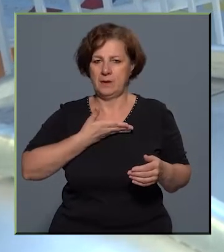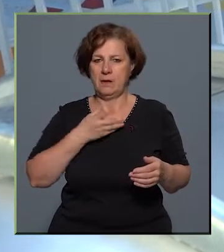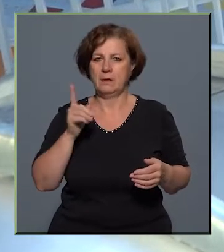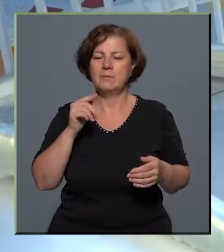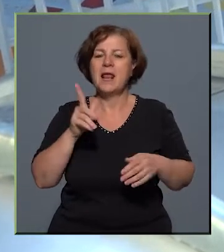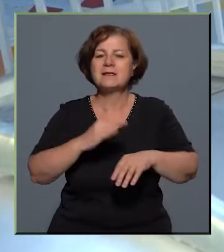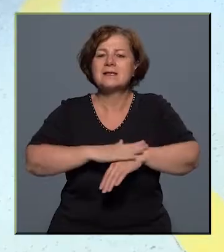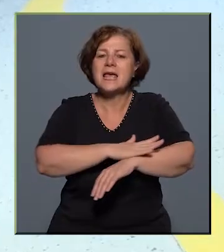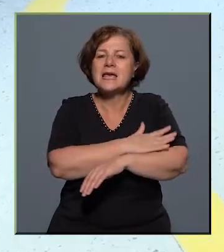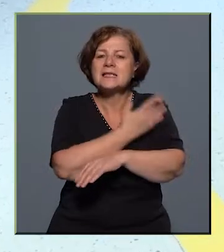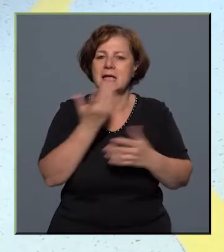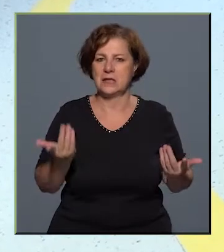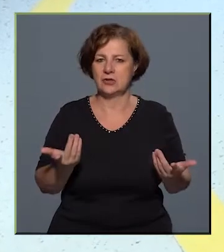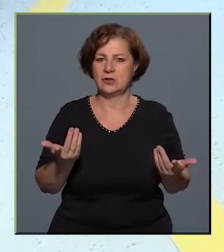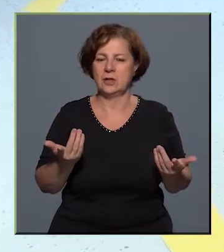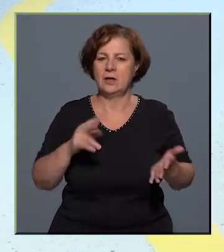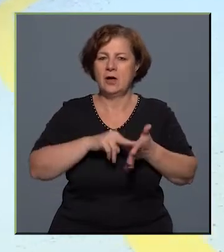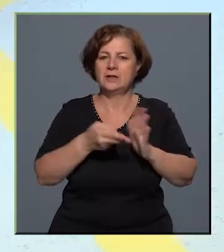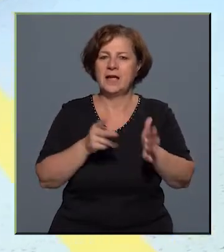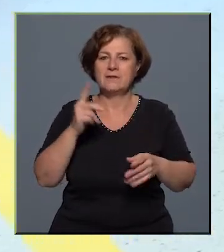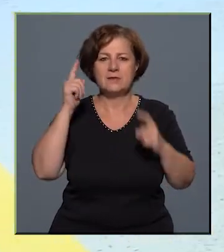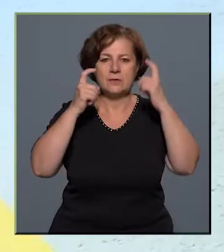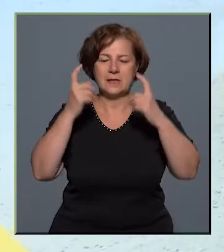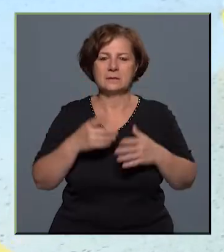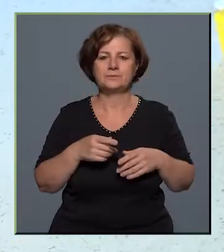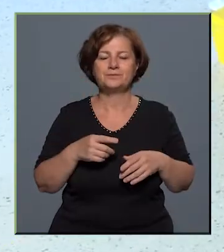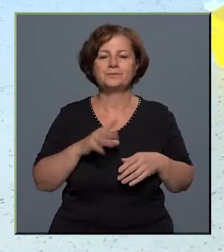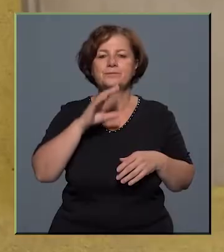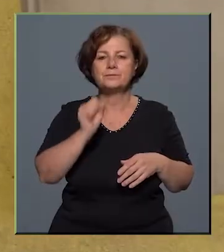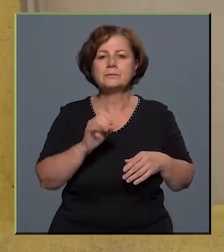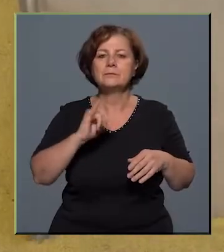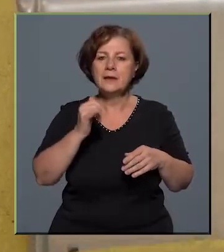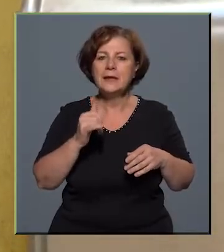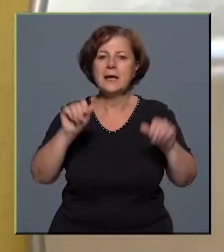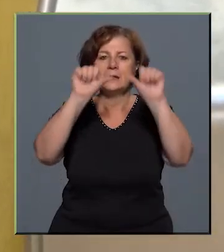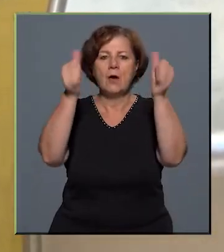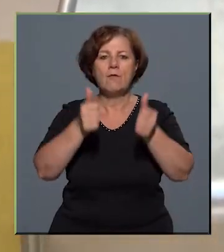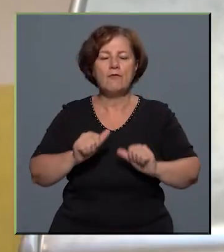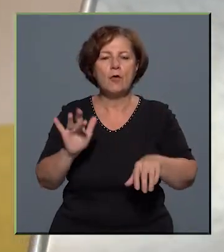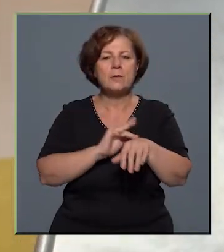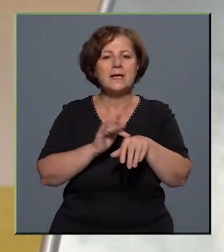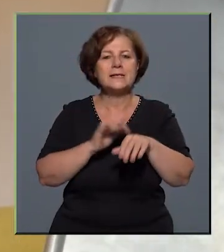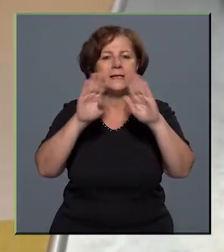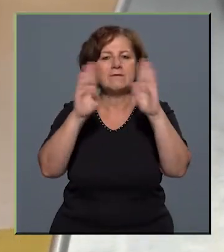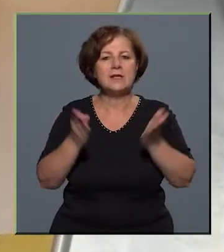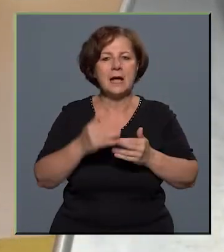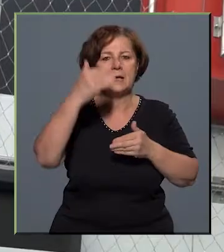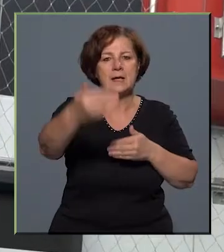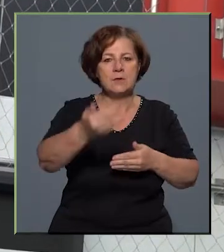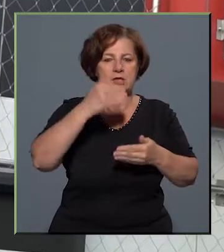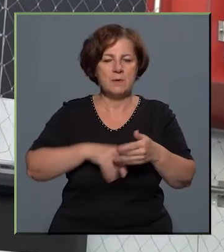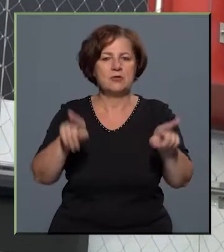a érzés, legalábbis a tervező szerint? Igen, igyekeztünk ezt a forma és színvilágot egyöntetően kívül is és belül